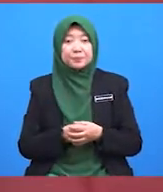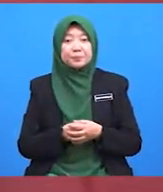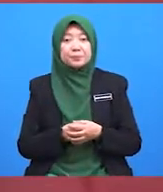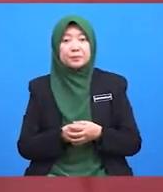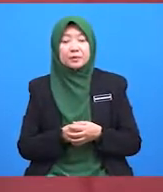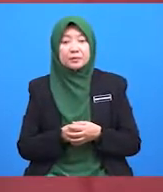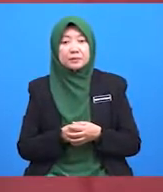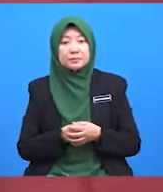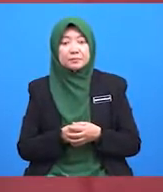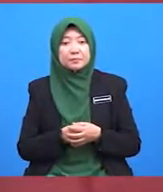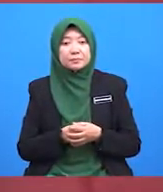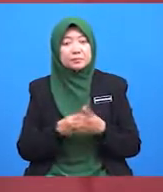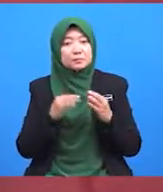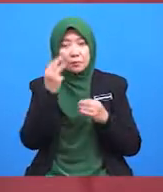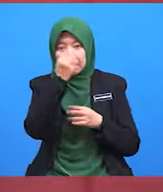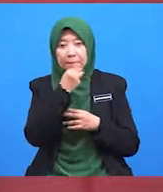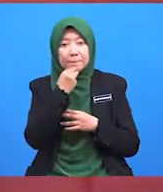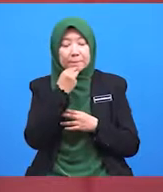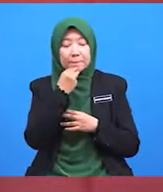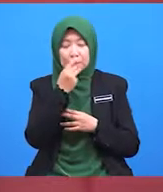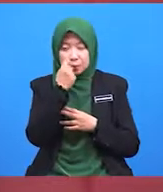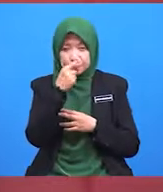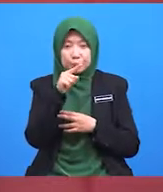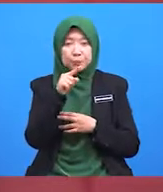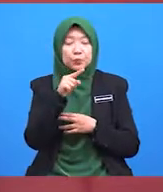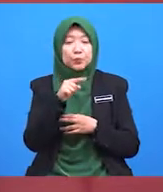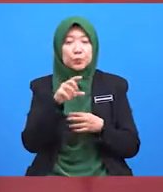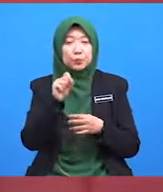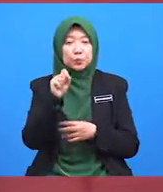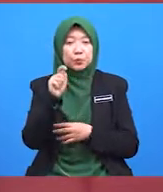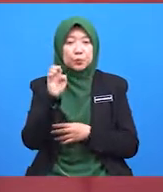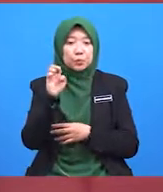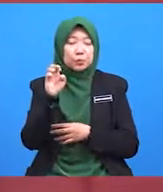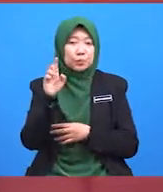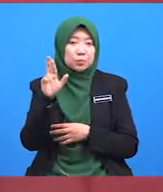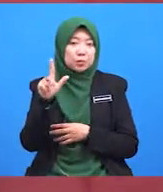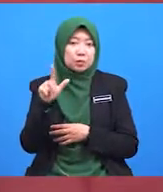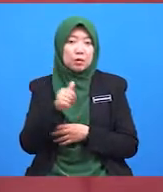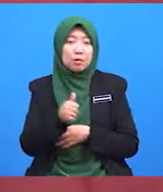Yang kedua, kapas muka yang digunakan untuk menstril alatan.